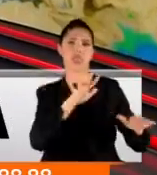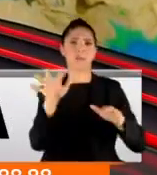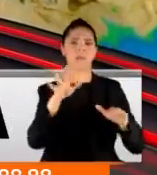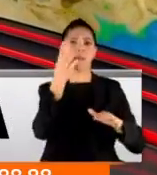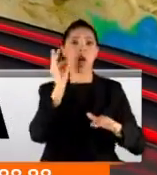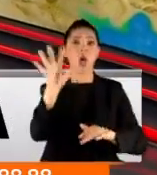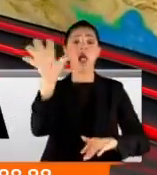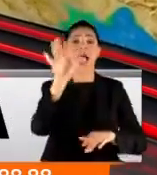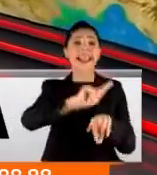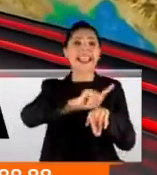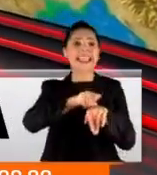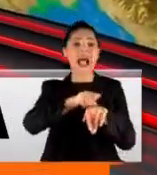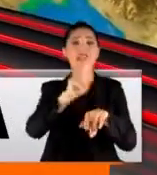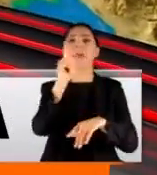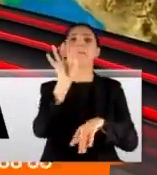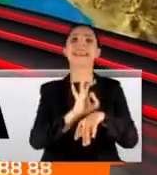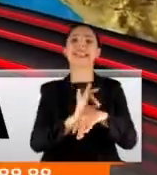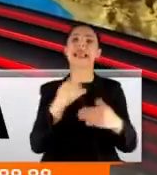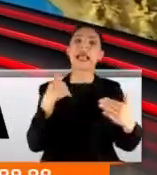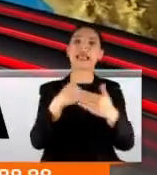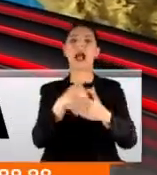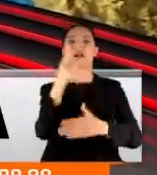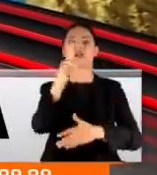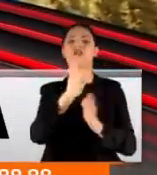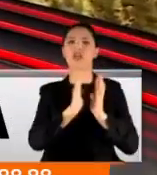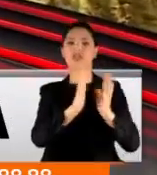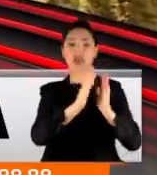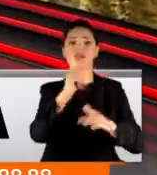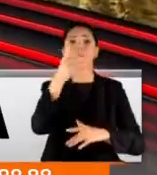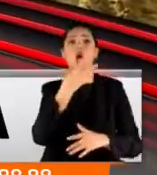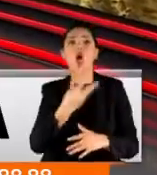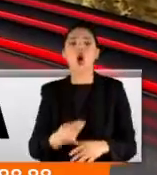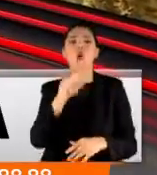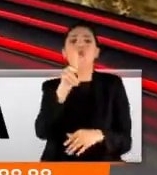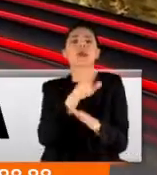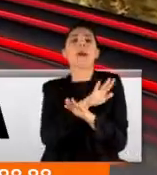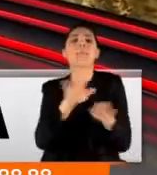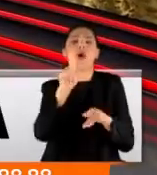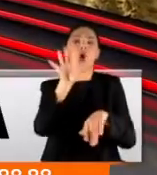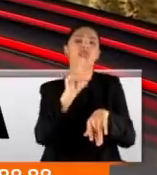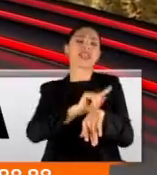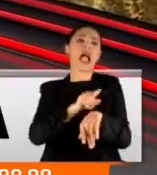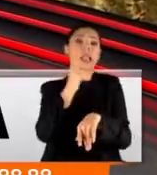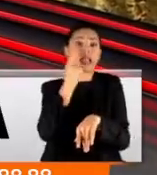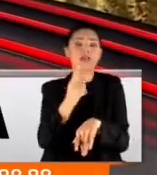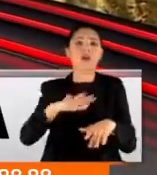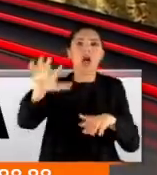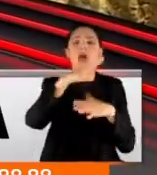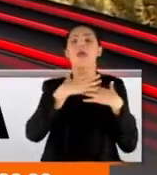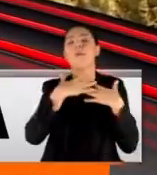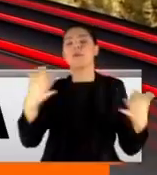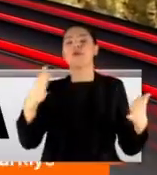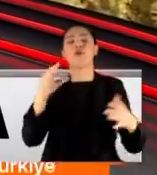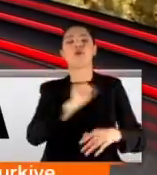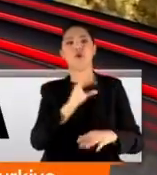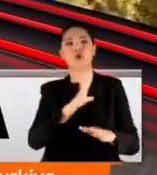ki 50 saniye kadar, neredeyse 1 dakikaya yakın kadar da sürdü. Bir ömür gibi geçen, bitmek bilmeyen saniyeler. Herkes büyük korku yaşadı